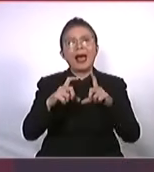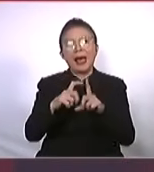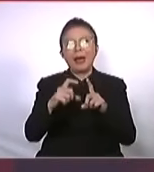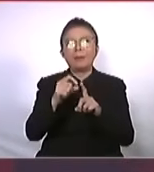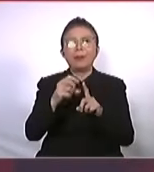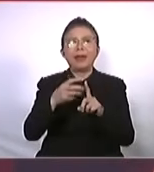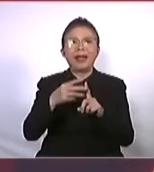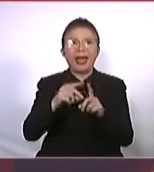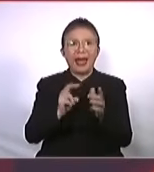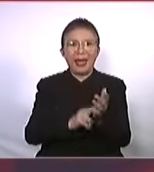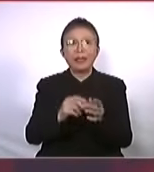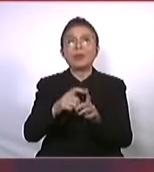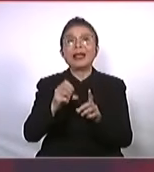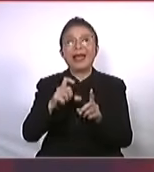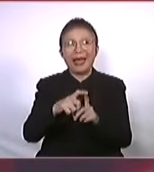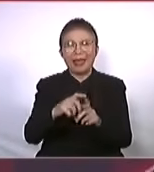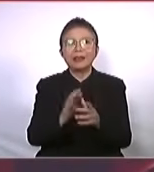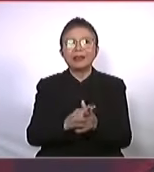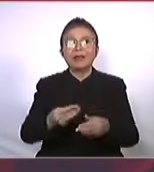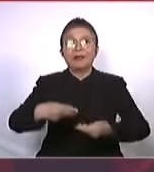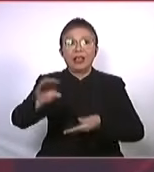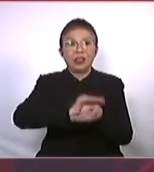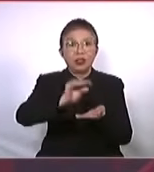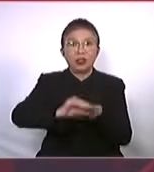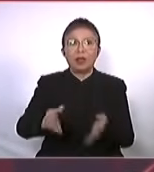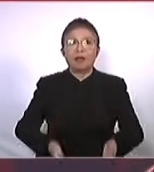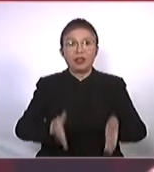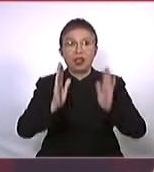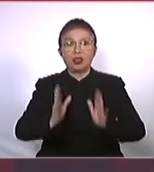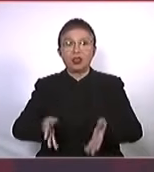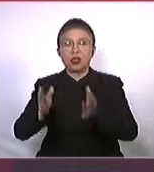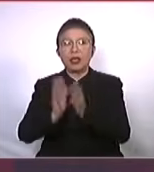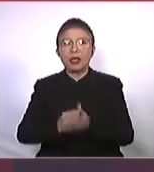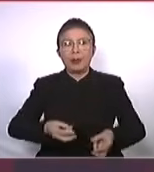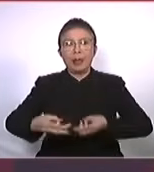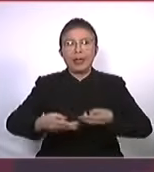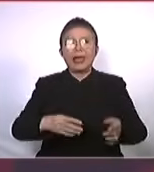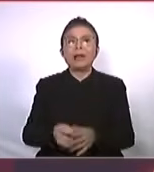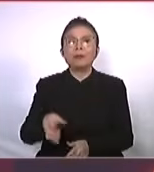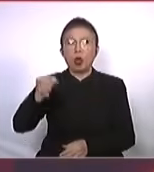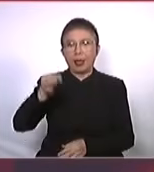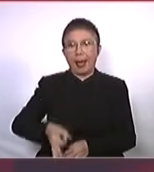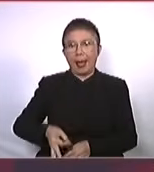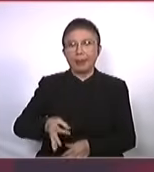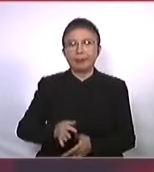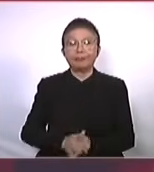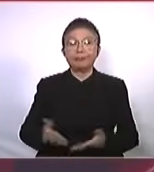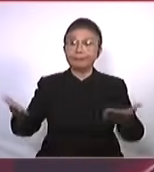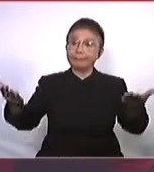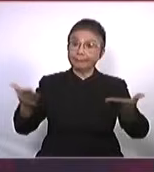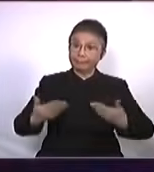APBD investasi perdagangan infrastruktur dan perkotaan untuk itu kami undang